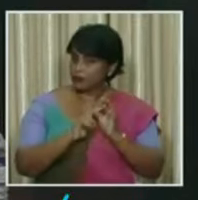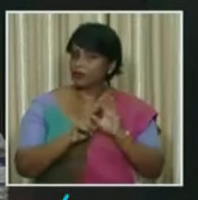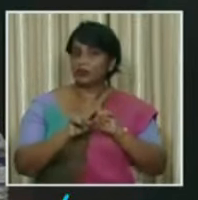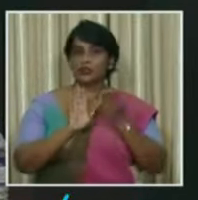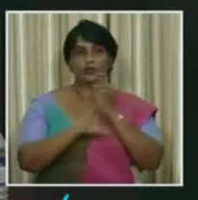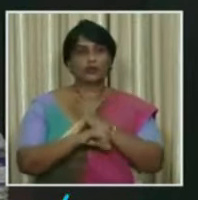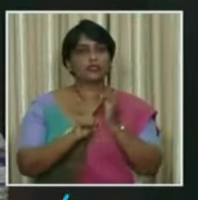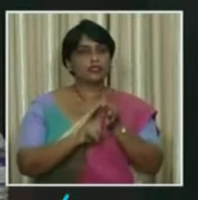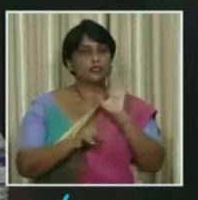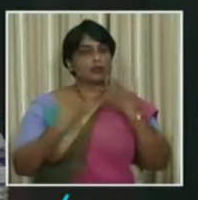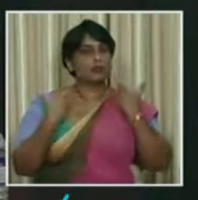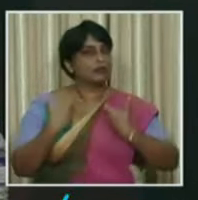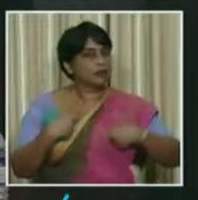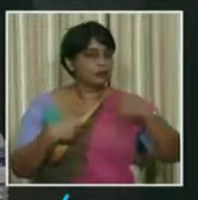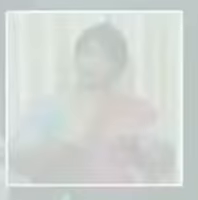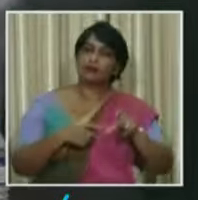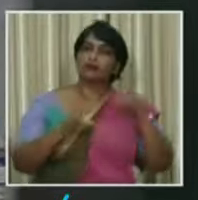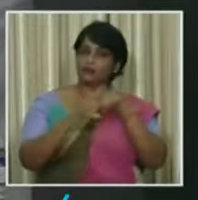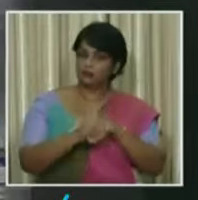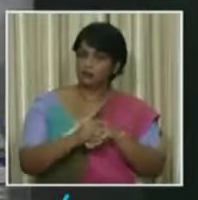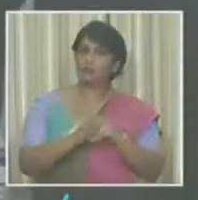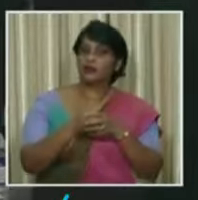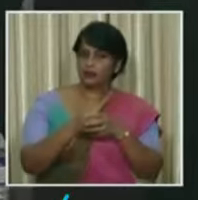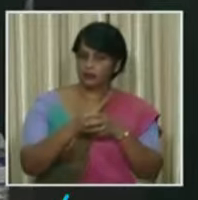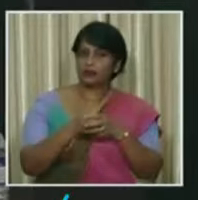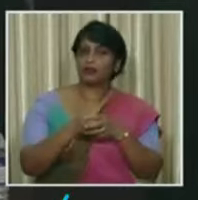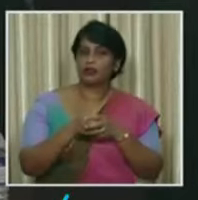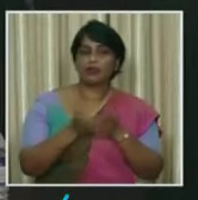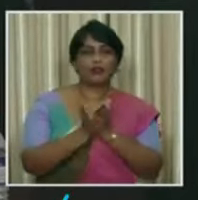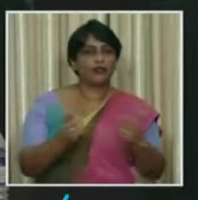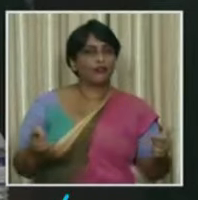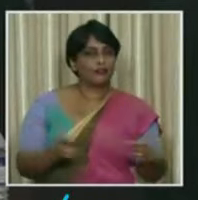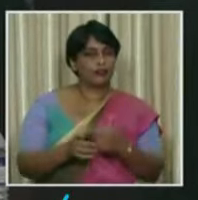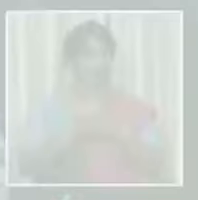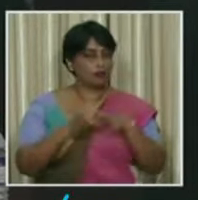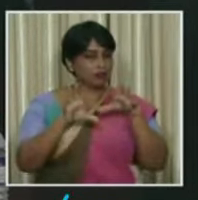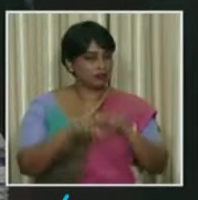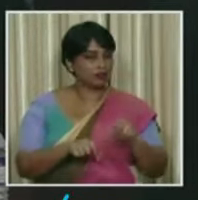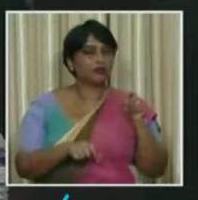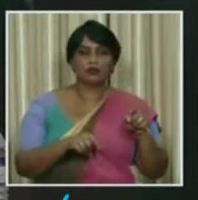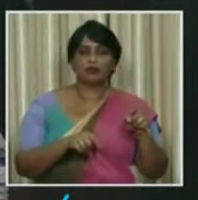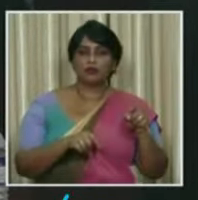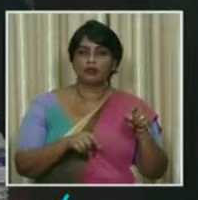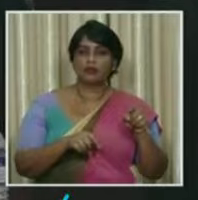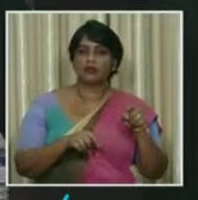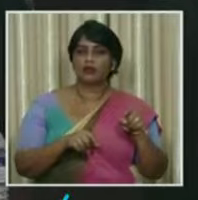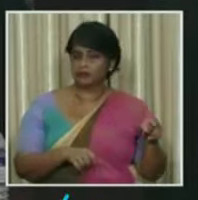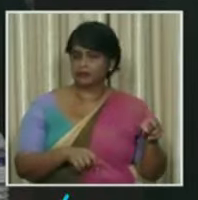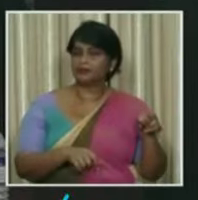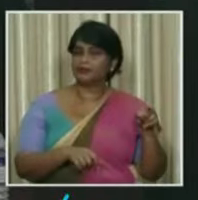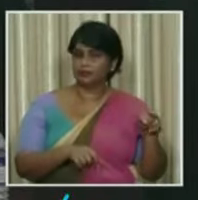හිටපු ජනාධිපති මහින්ද රාජපක්ෂ මැතිතුමා ඇතුළු මේ කණ්ඩායමක් වරාය අධිකාරියට අයිති හංසකාව